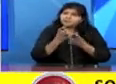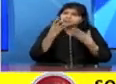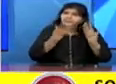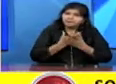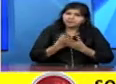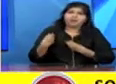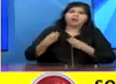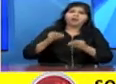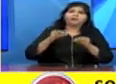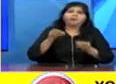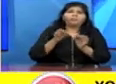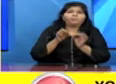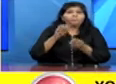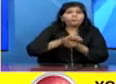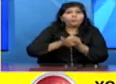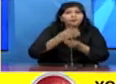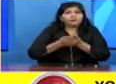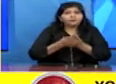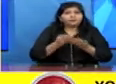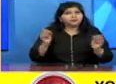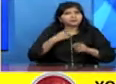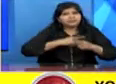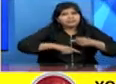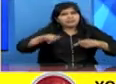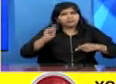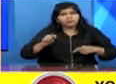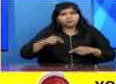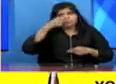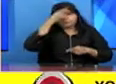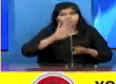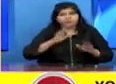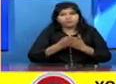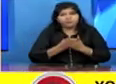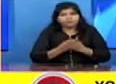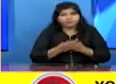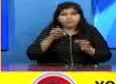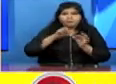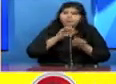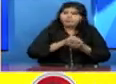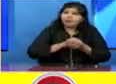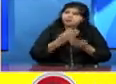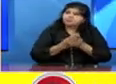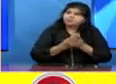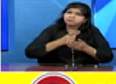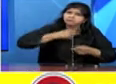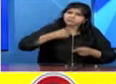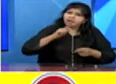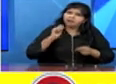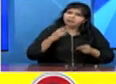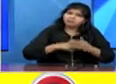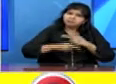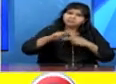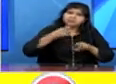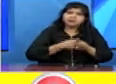होगा, बैंकिंग सेवाओं को सरकार ने चालू रखा है और बैंकिंग सेक्टर के हमारे लोग पूरे लगन से, पूरे मन